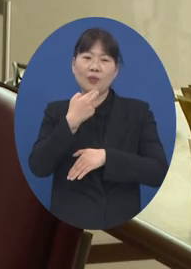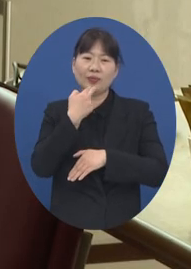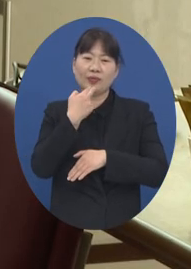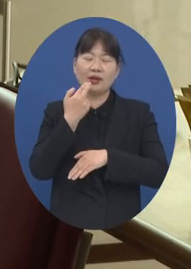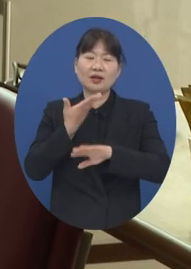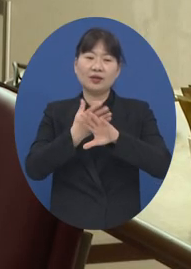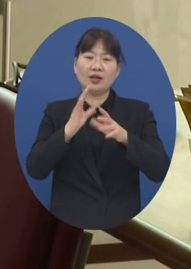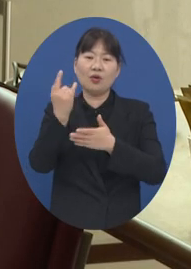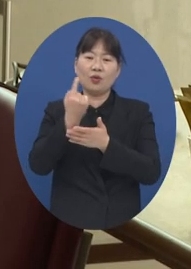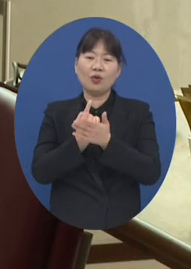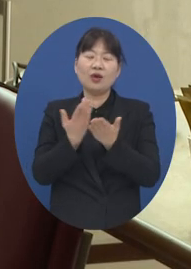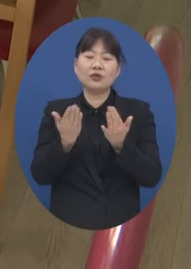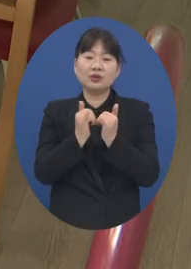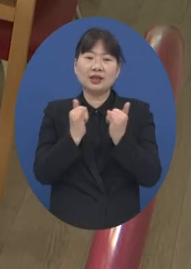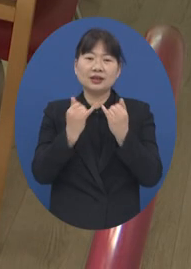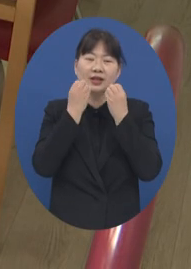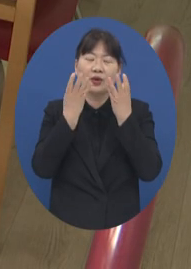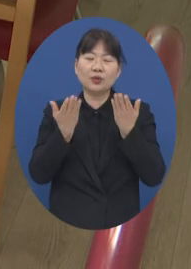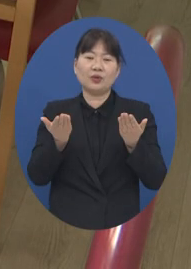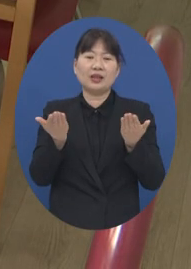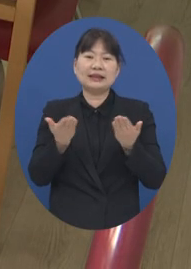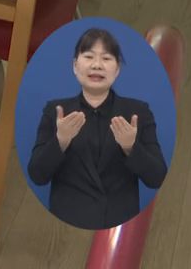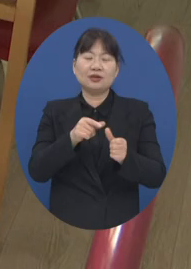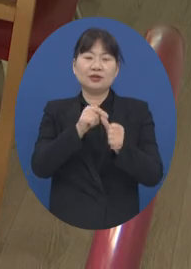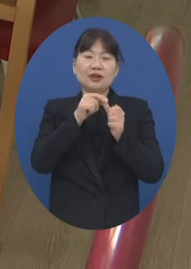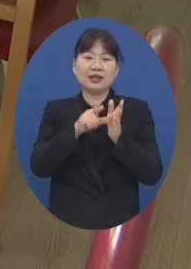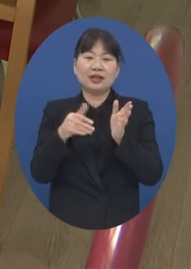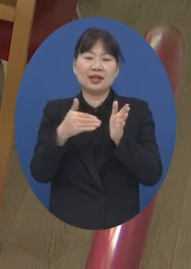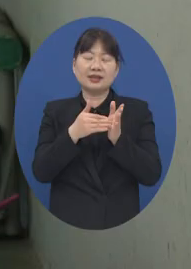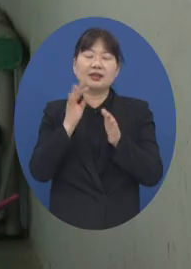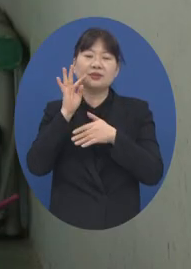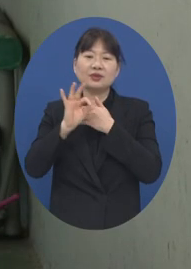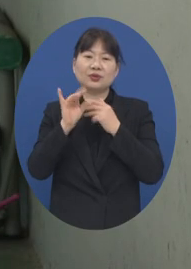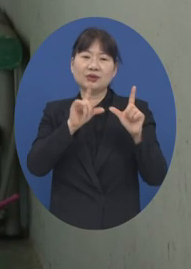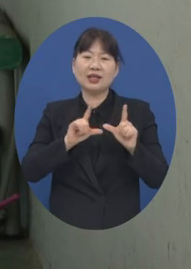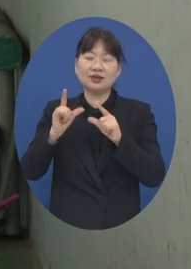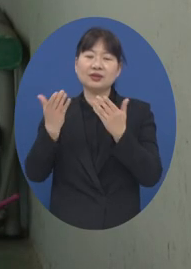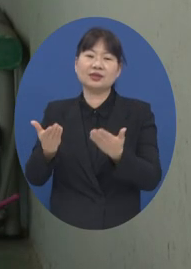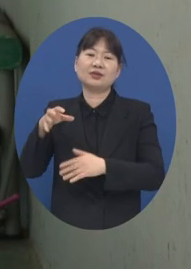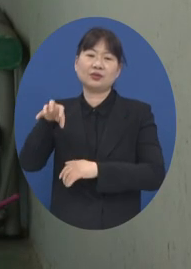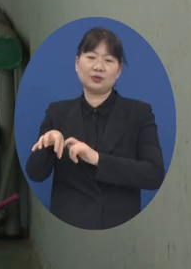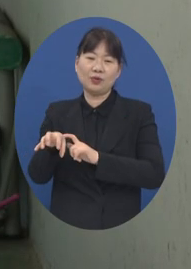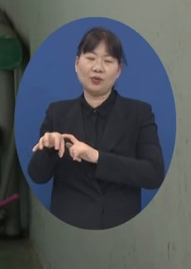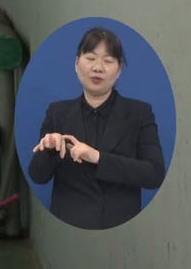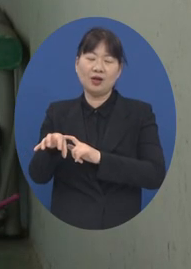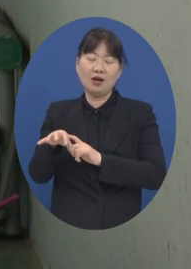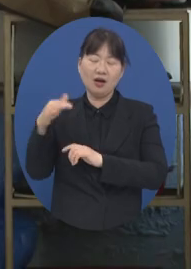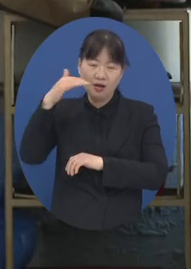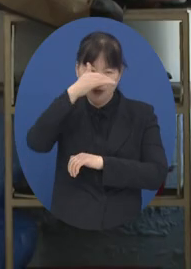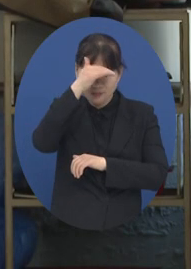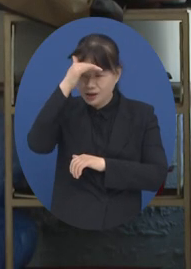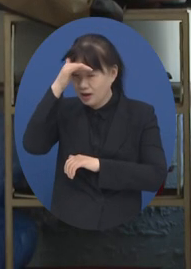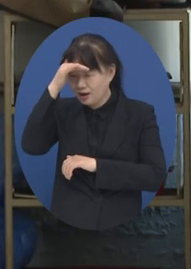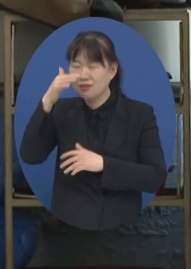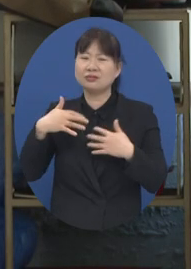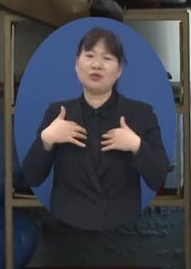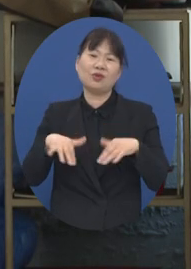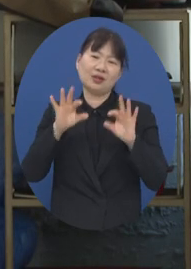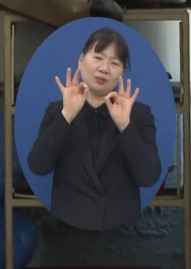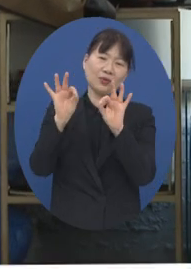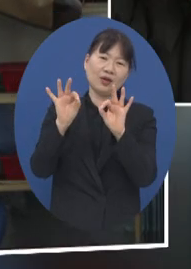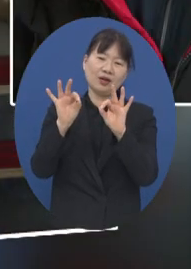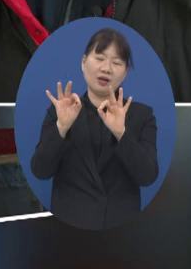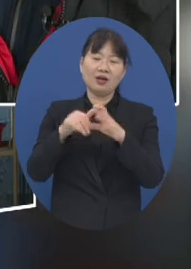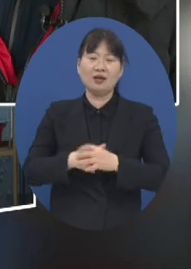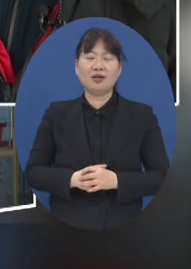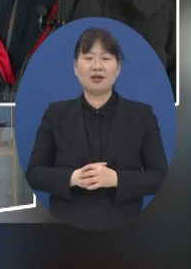외국인 노동자들이 새 직장을 구할 때까지 임시로 사는 쉼터입니다 한눈에 봐도 열악해 보입니다